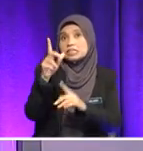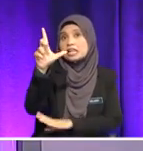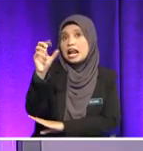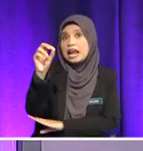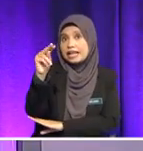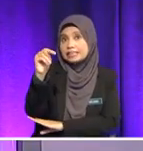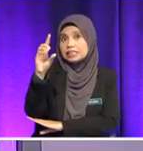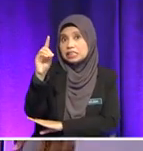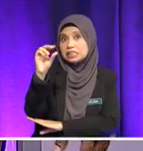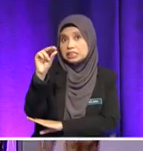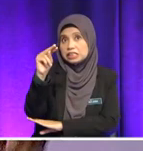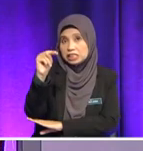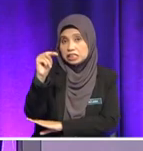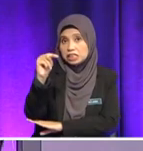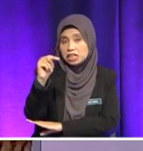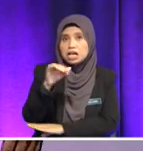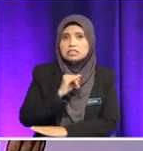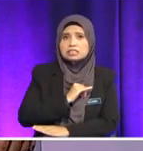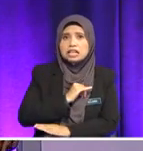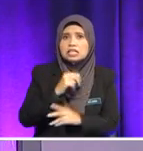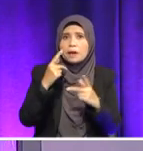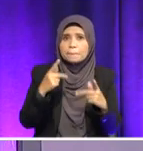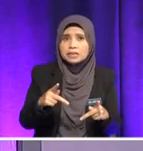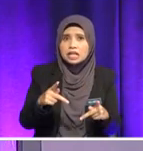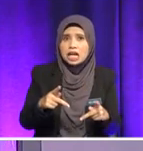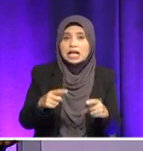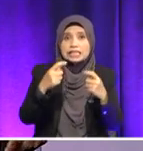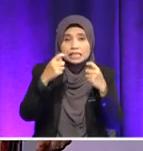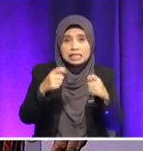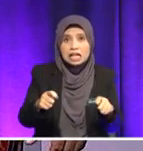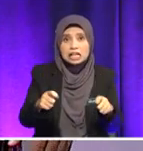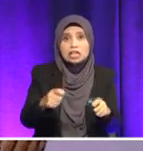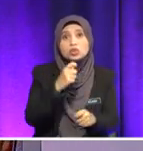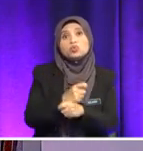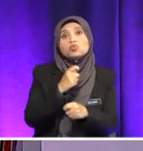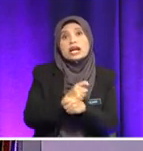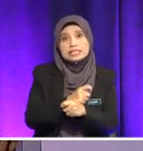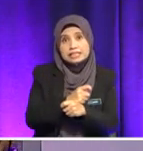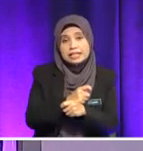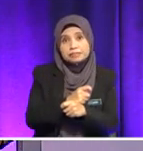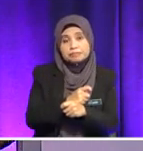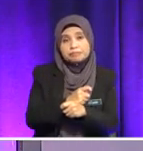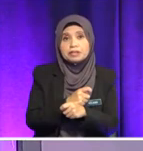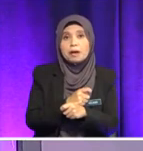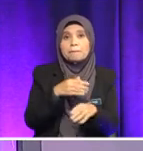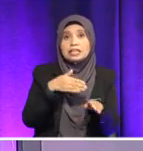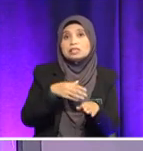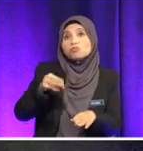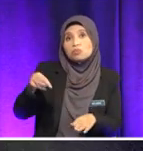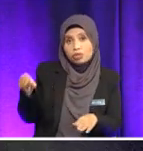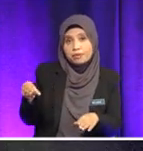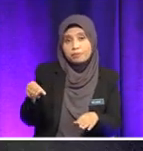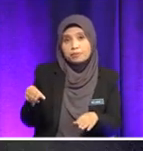nah saya ingat Saya pernah tinggalkan tugas ini tadi kepada murid-murid di atas tadi yang kita minta